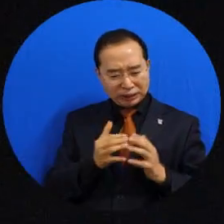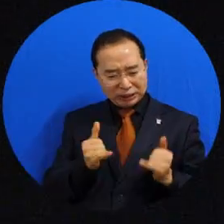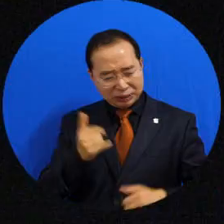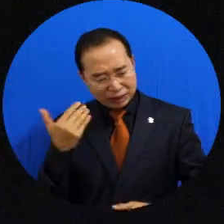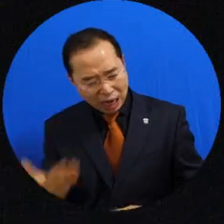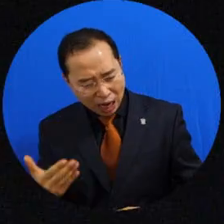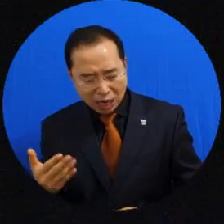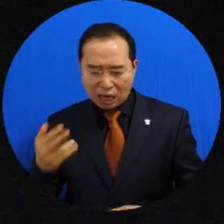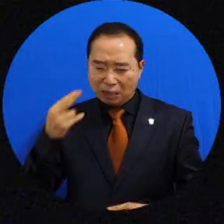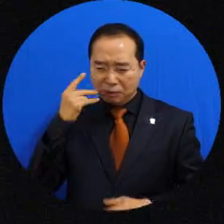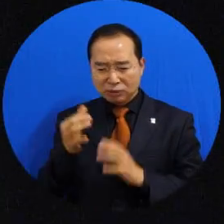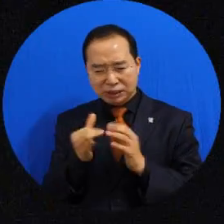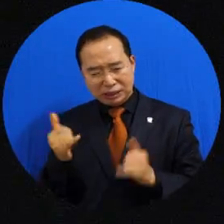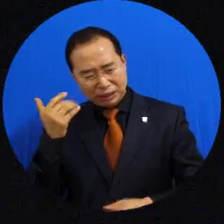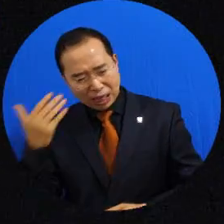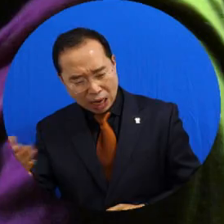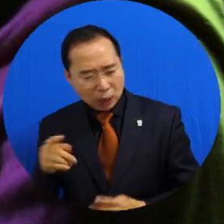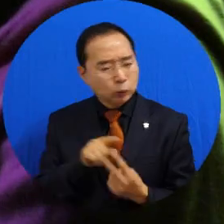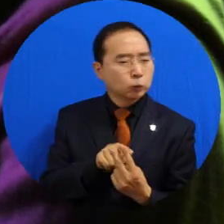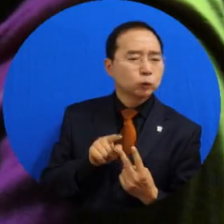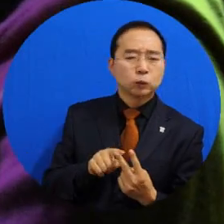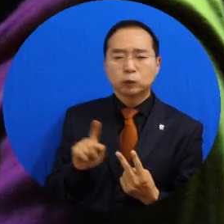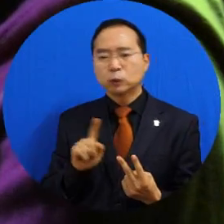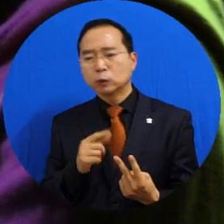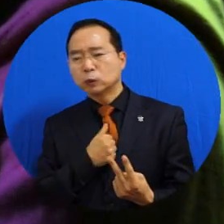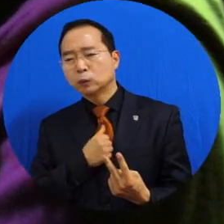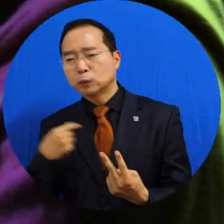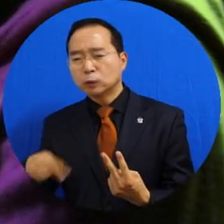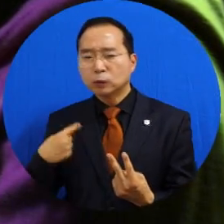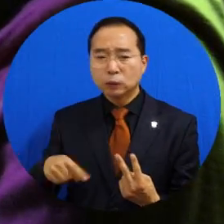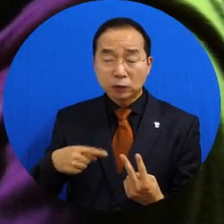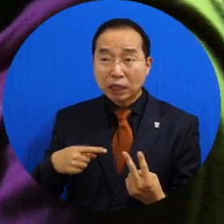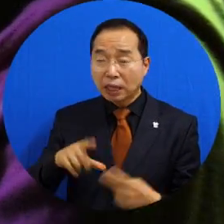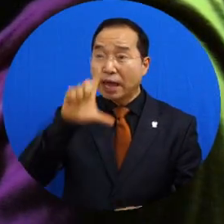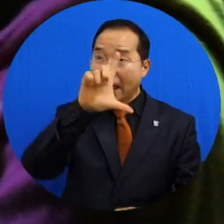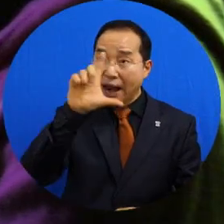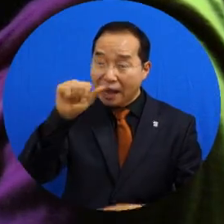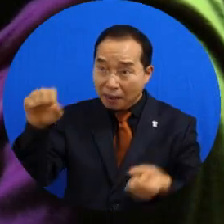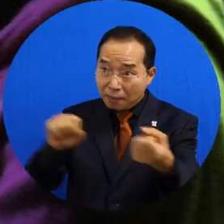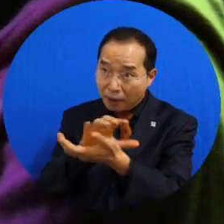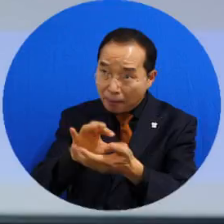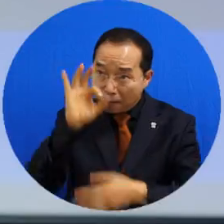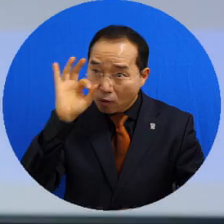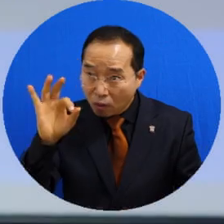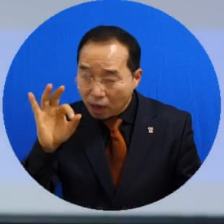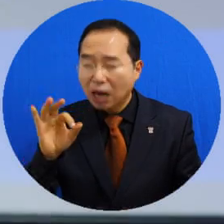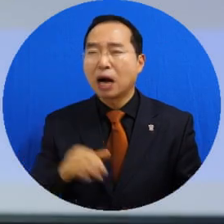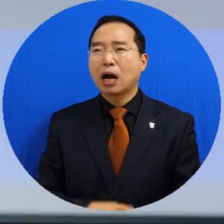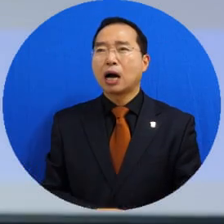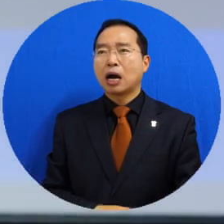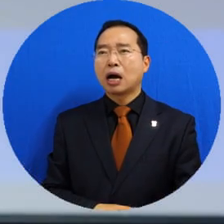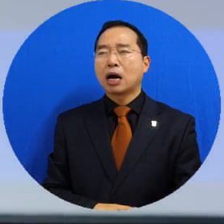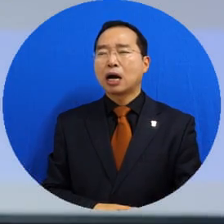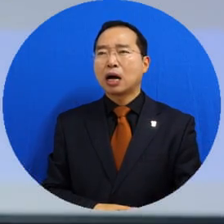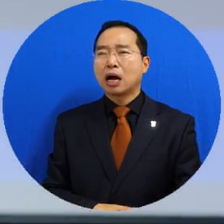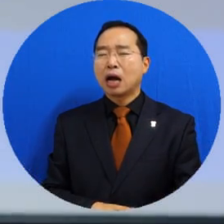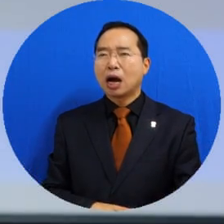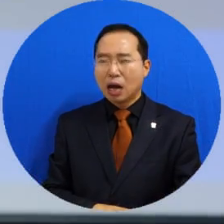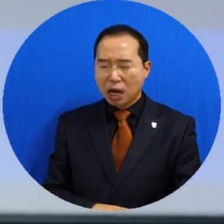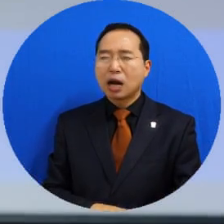되냐 혹은 미국인이 되어야 되냐 이런 갈팡질팡을 하다가 LA 폭동 사건을 통해서 재미 한인이